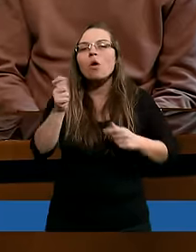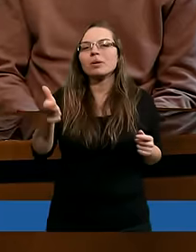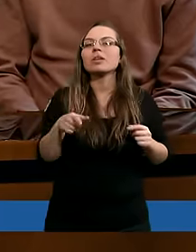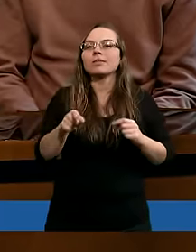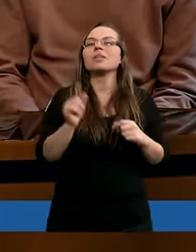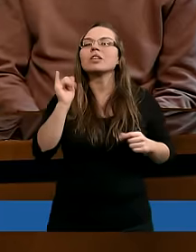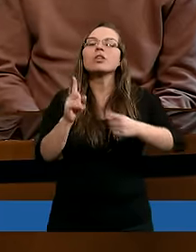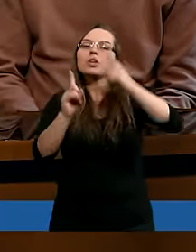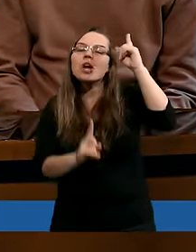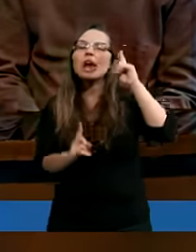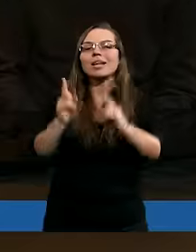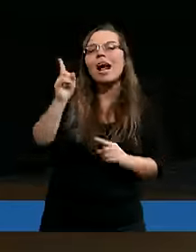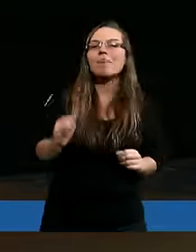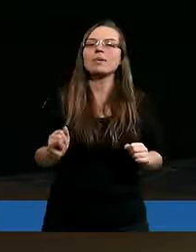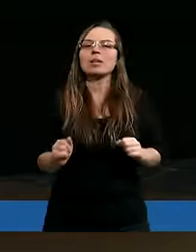No i czasami,